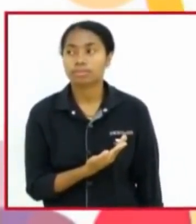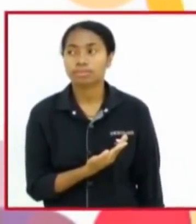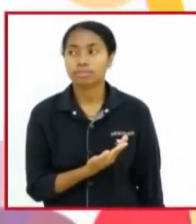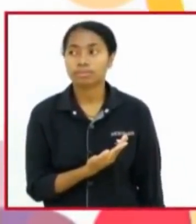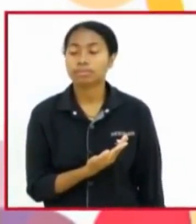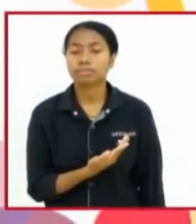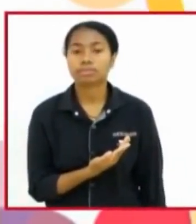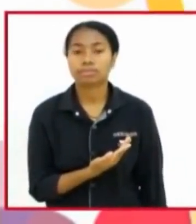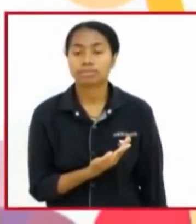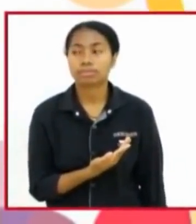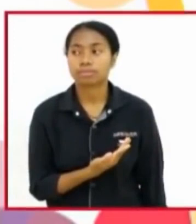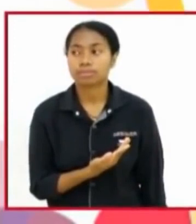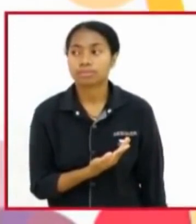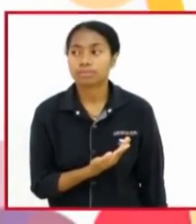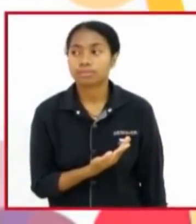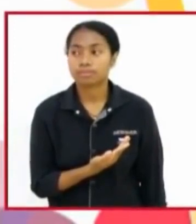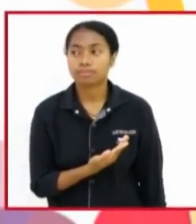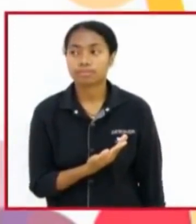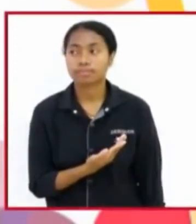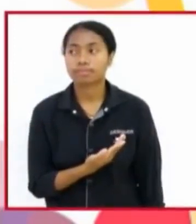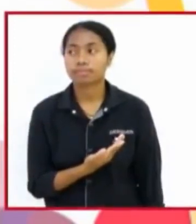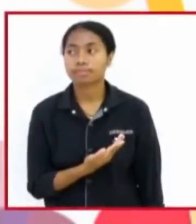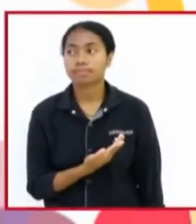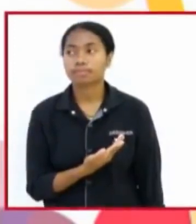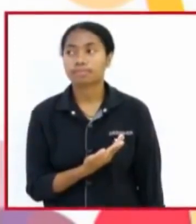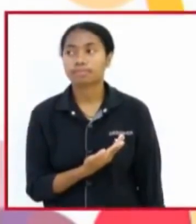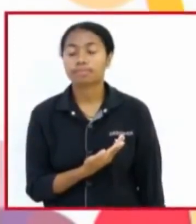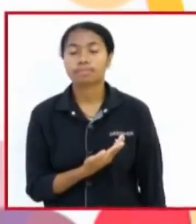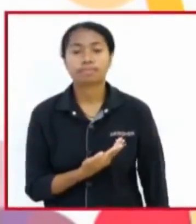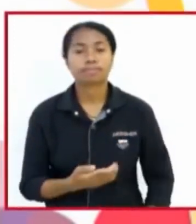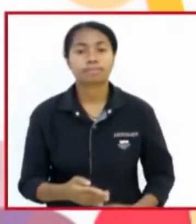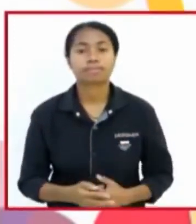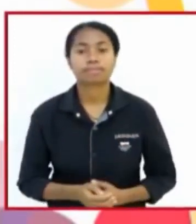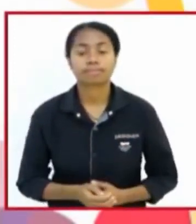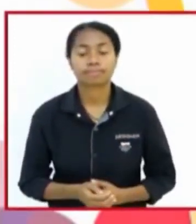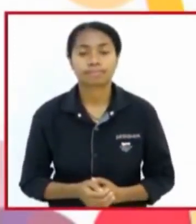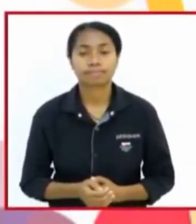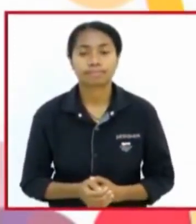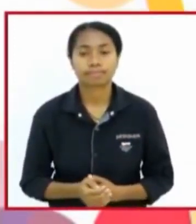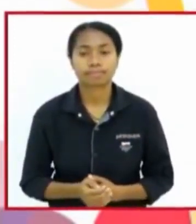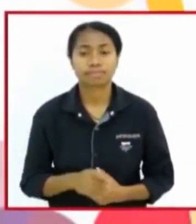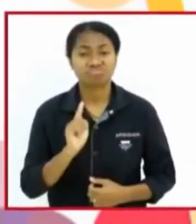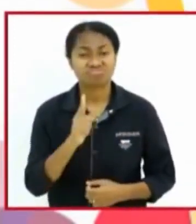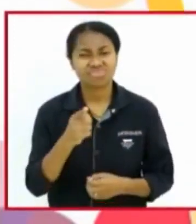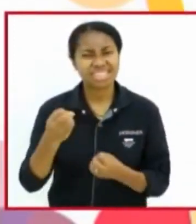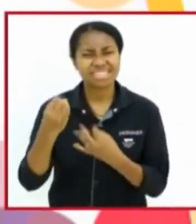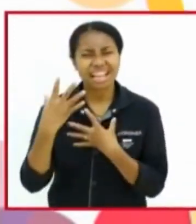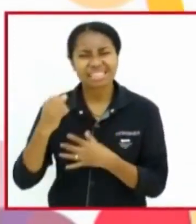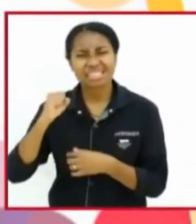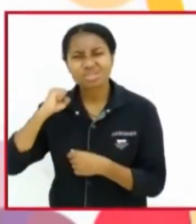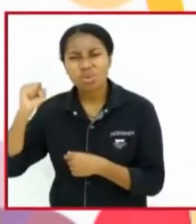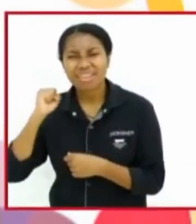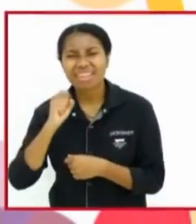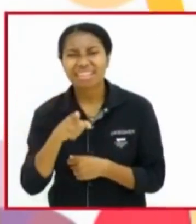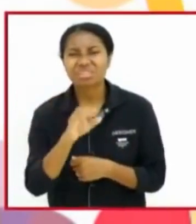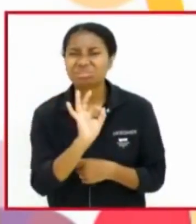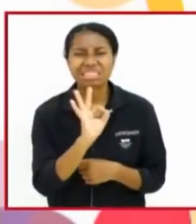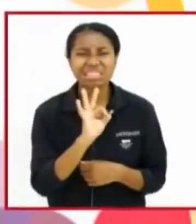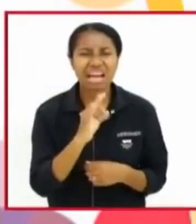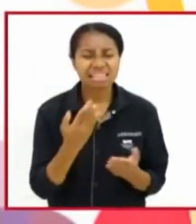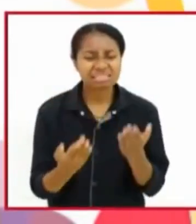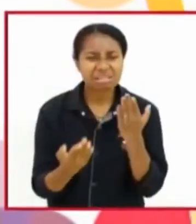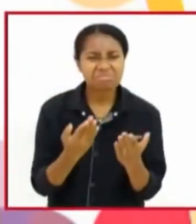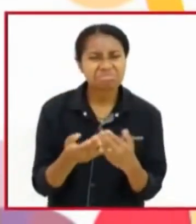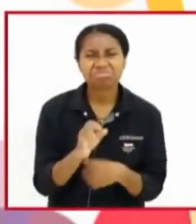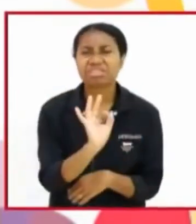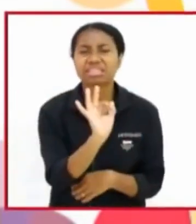800 buah Liga Arab punya 254 buah jelas kekuatan tidak berimbang